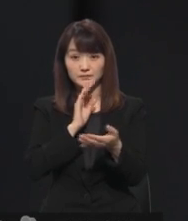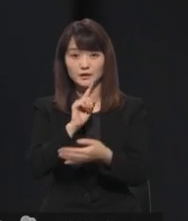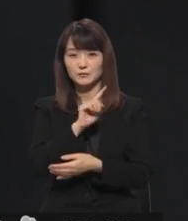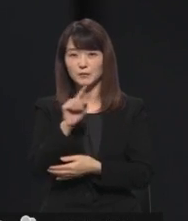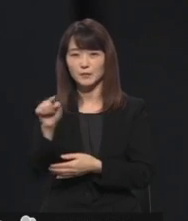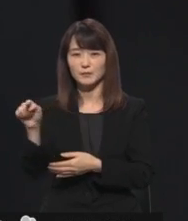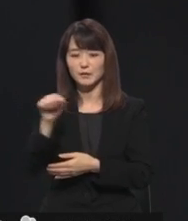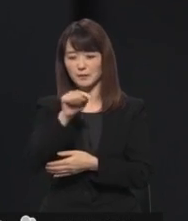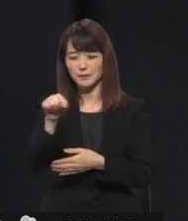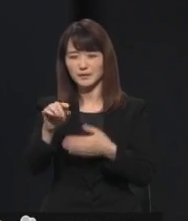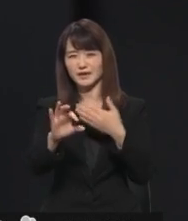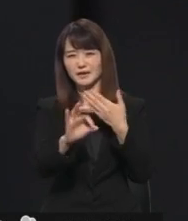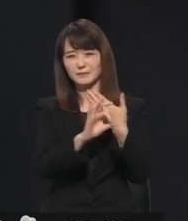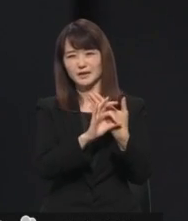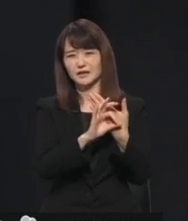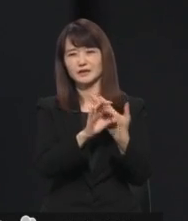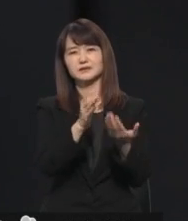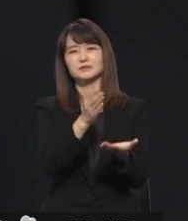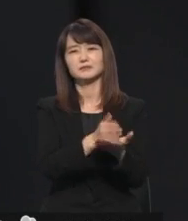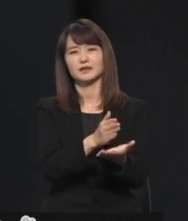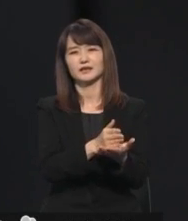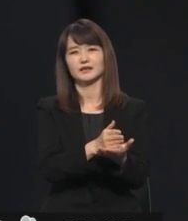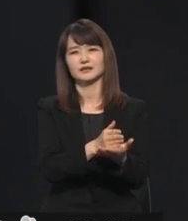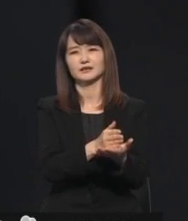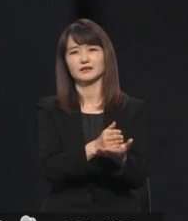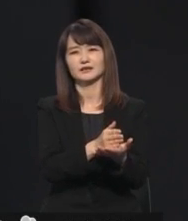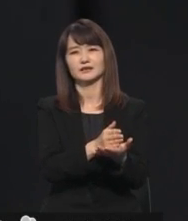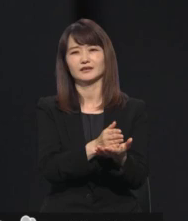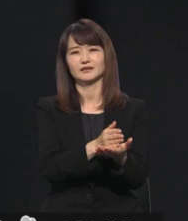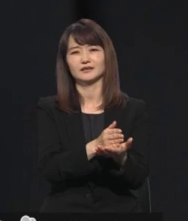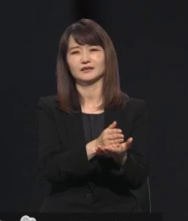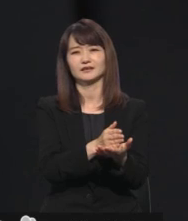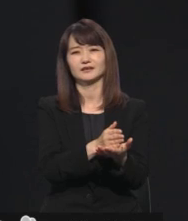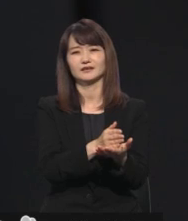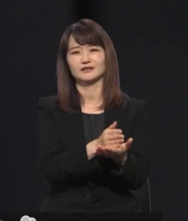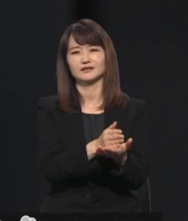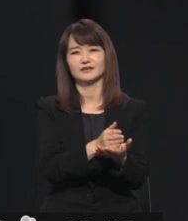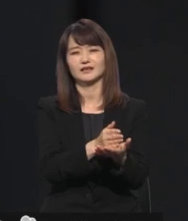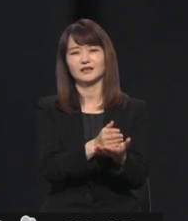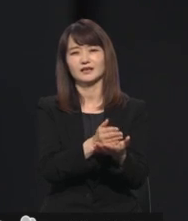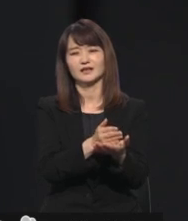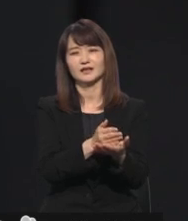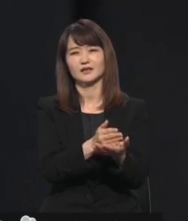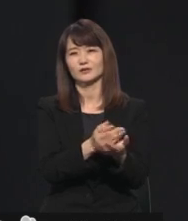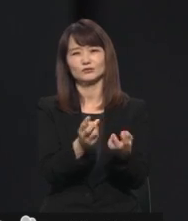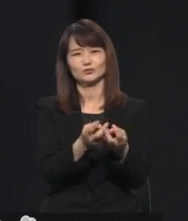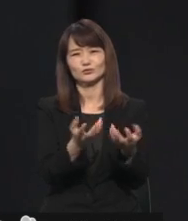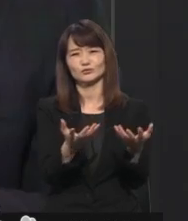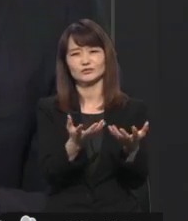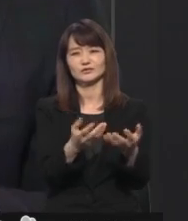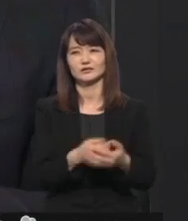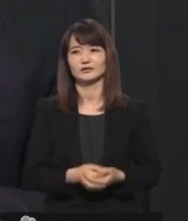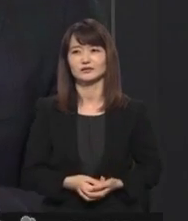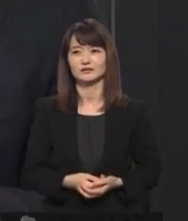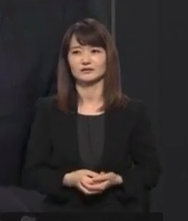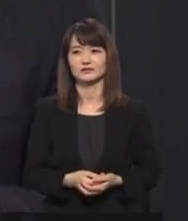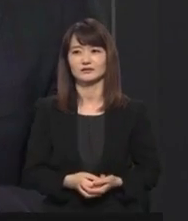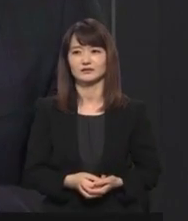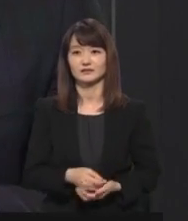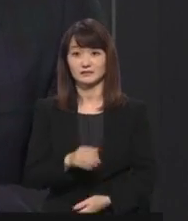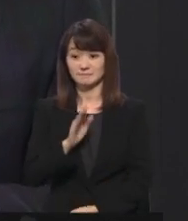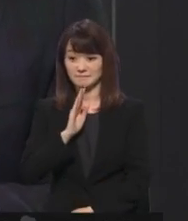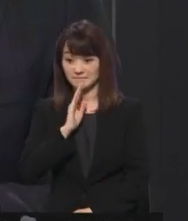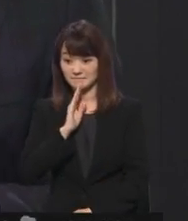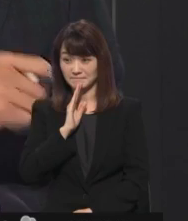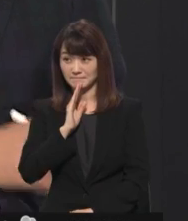했는데 그렇게 할 수밖에 없어요 그냥 뭐 뭐 일 경우에 4 아 이게 만약에 사실일 경우 에 이거 사실을 짓고 나면 권리의